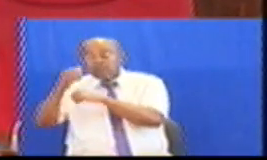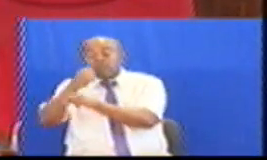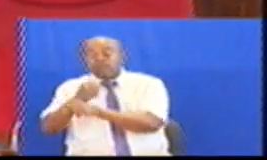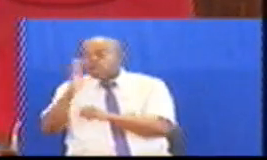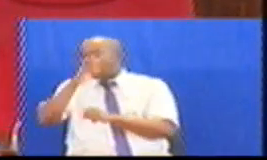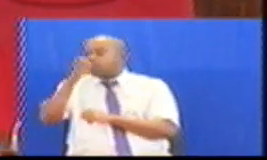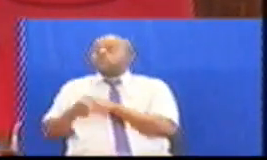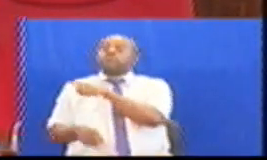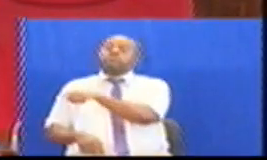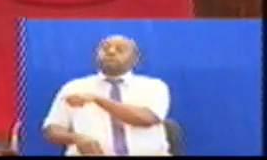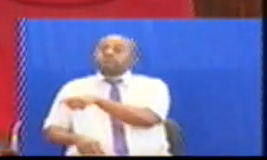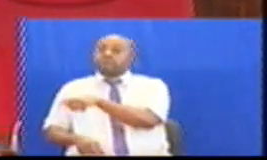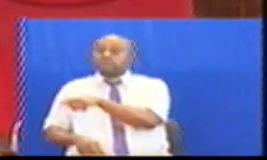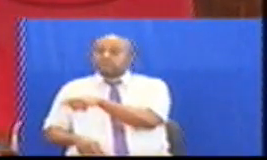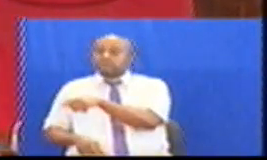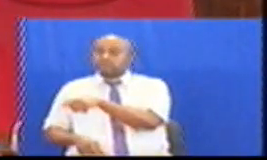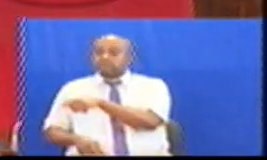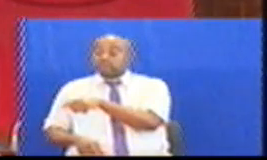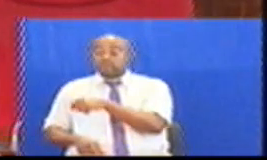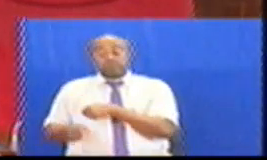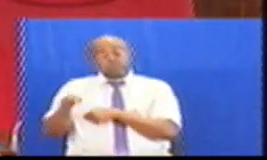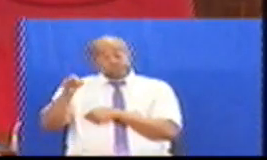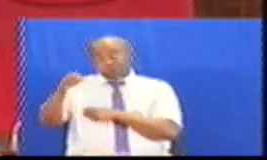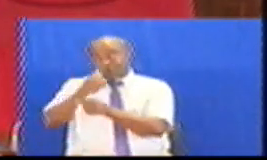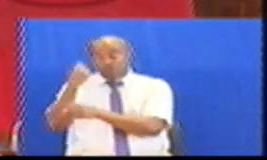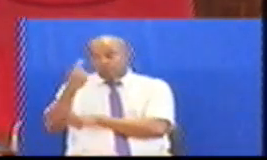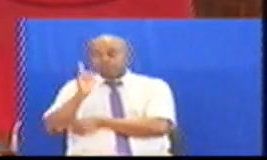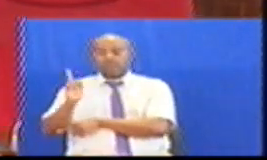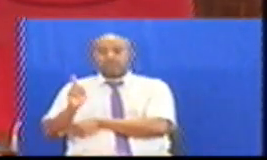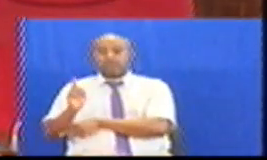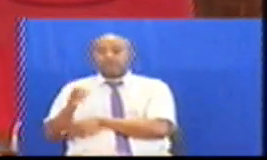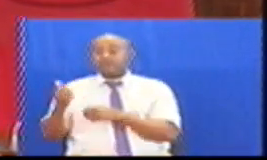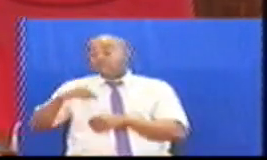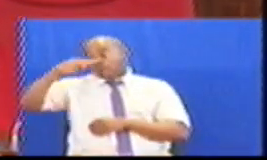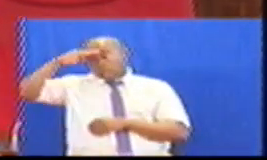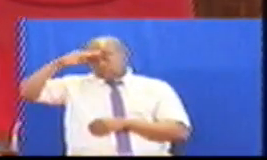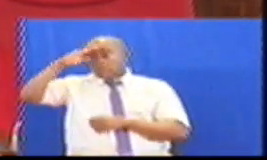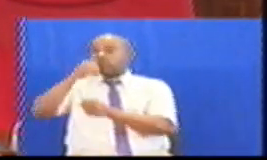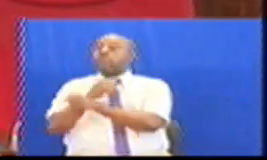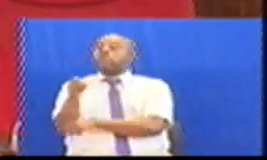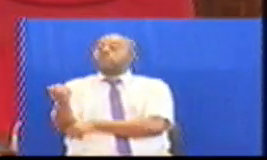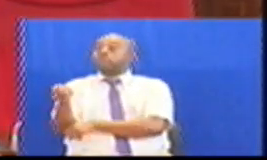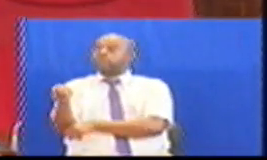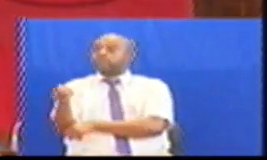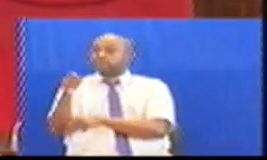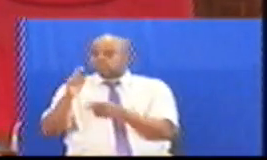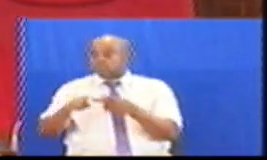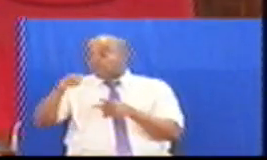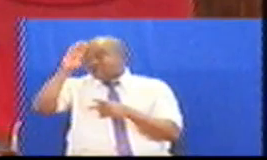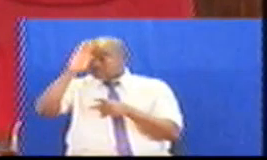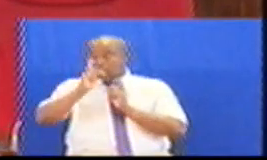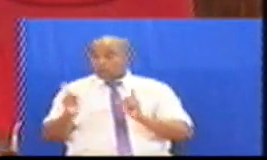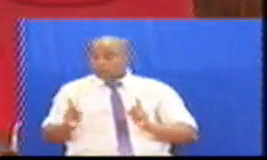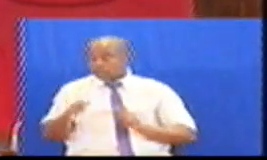sana. Na haitoishia kwa wafungwa. Kuna askari magereza, kuna askari wa